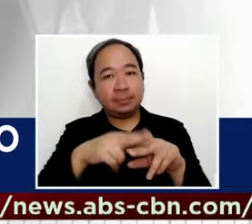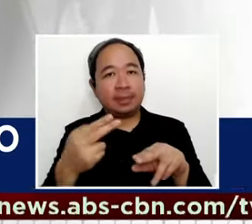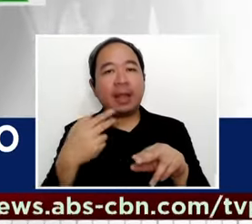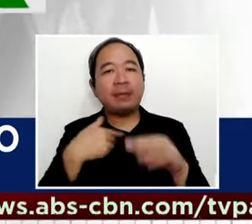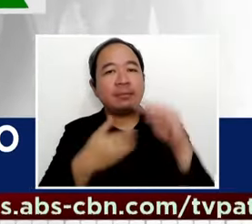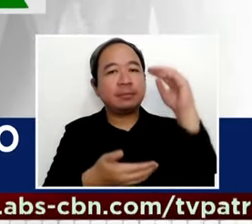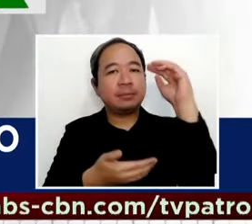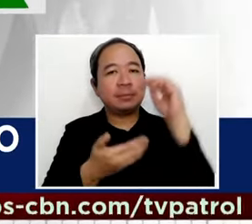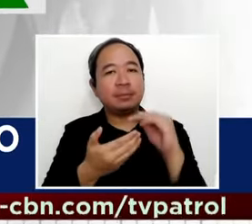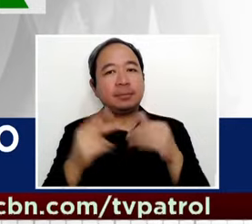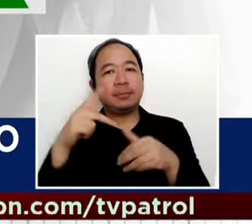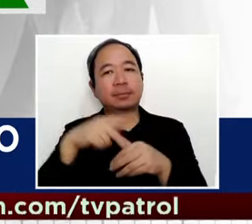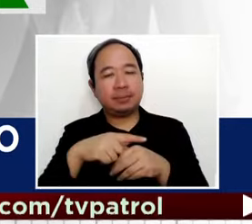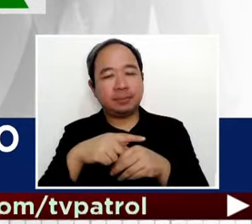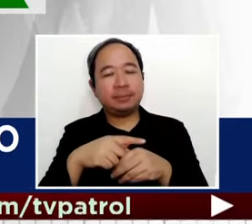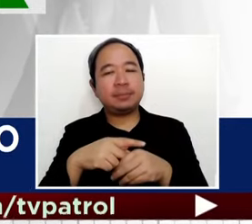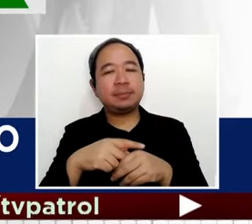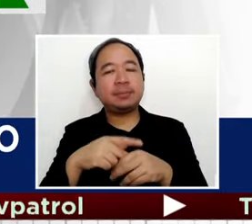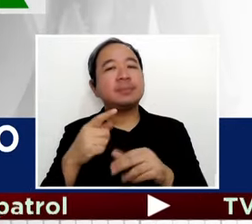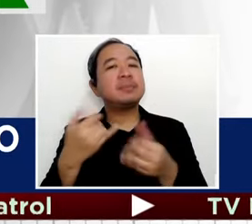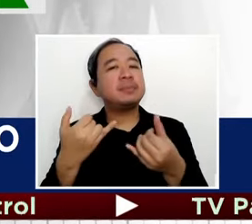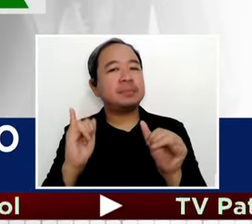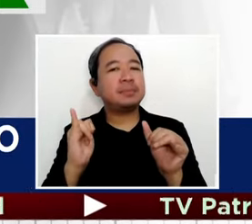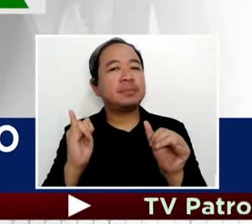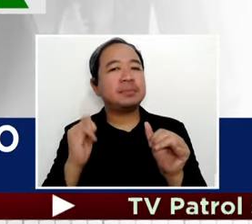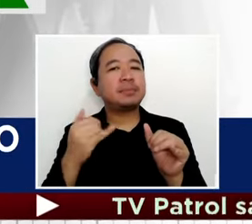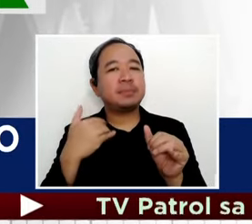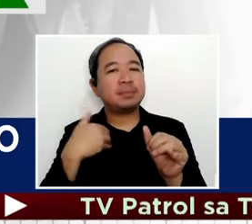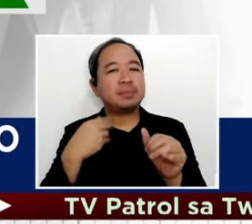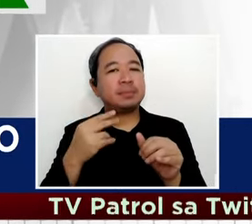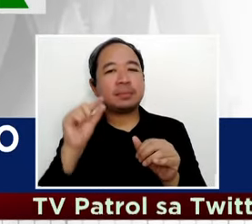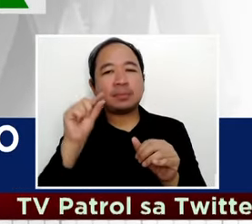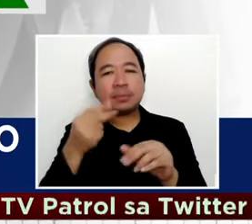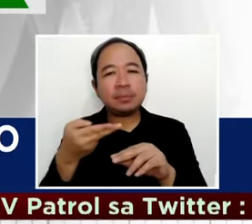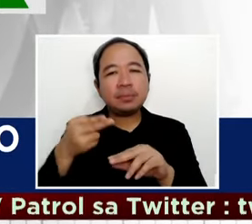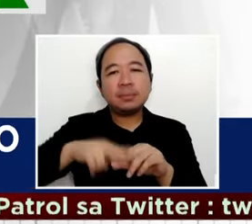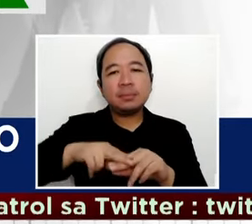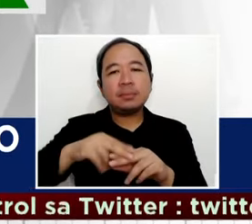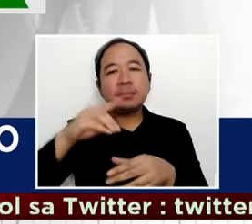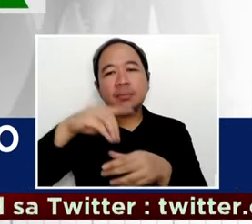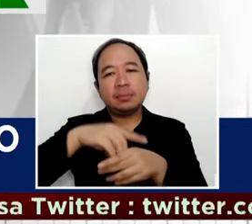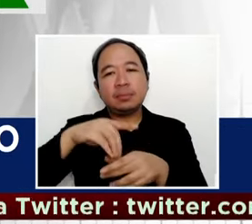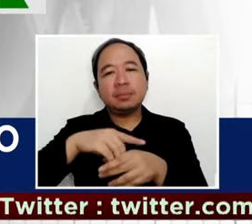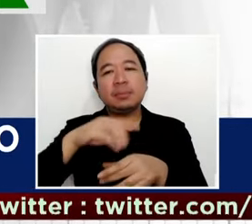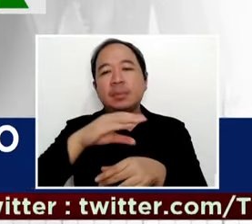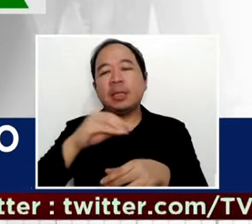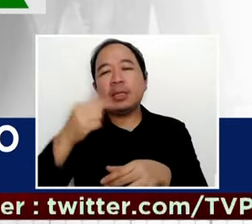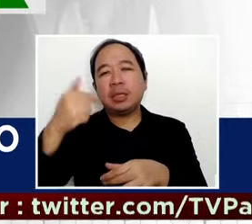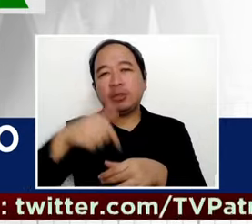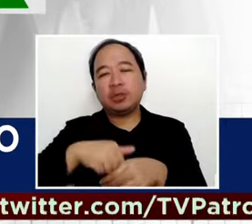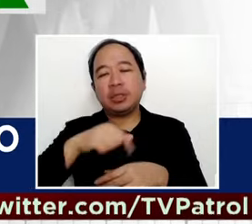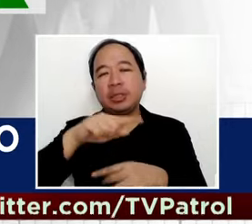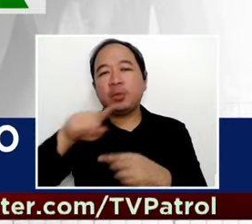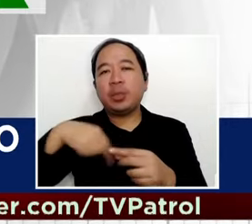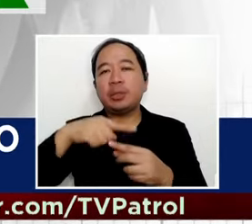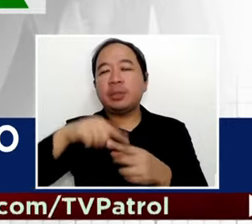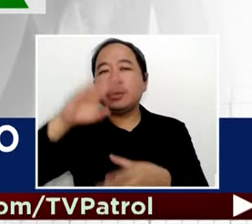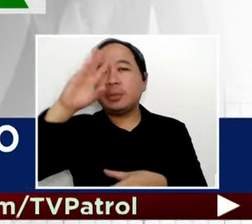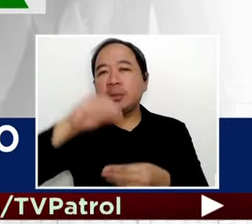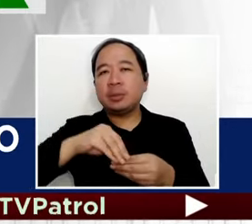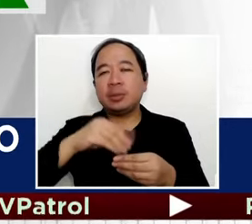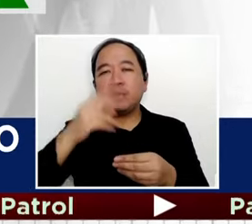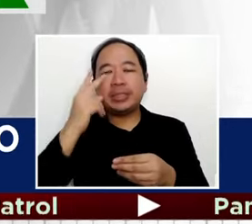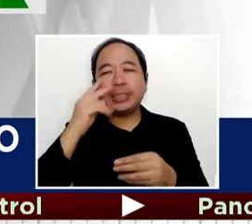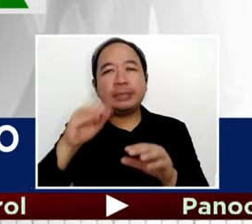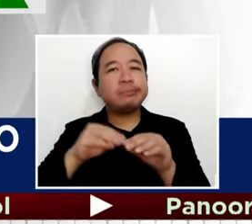ang kerosene pero nananatiling net increase pa rin sa diesel at gasolina kapag kinuwenta ang lahat ng galaw sa presyo